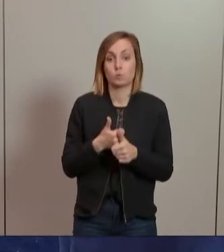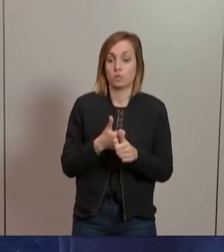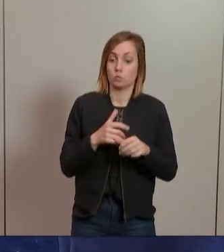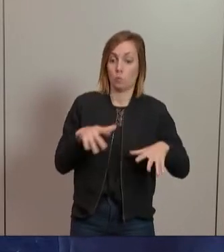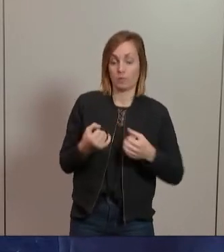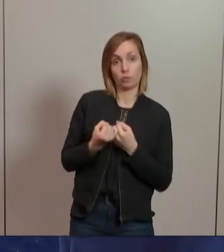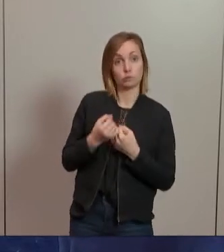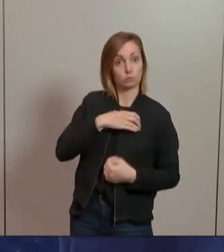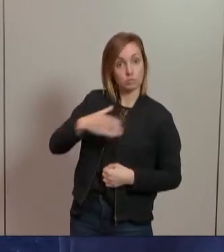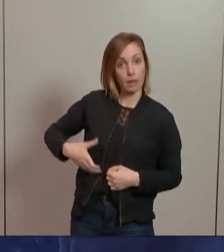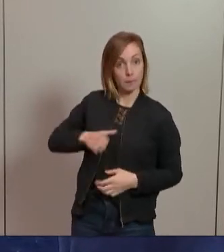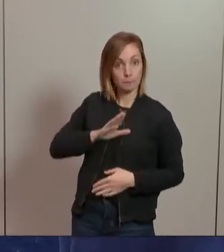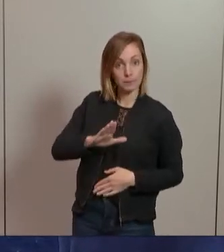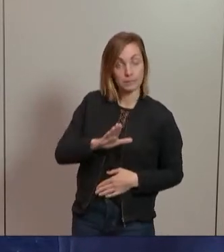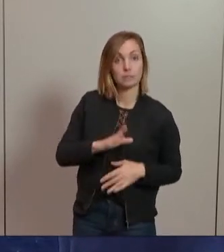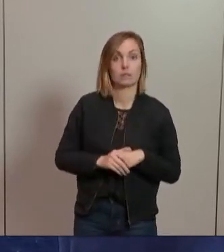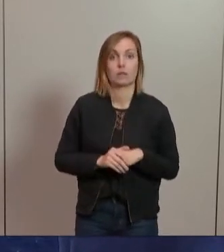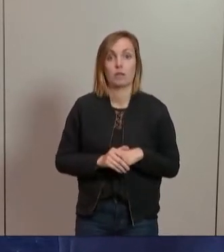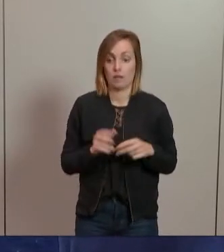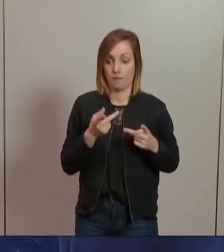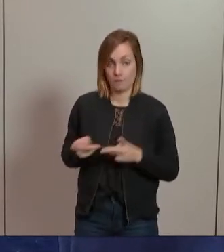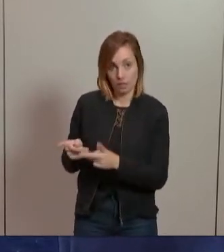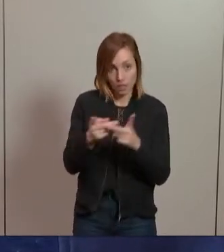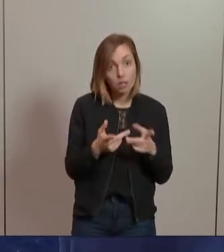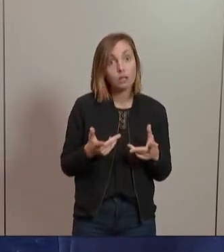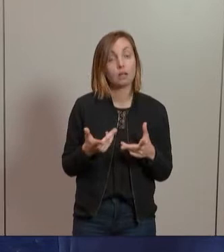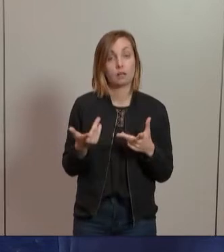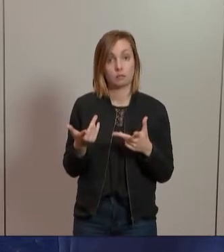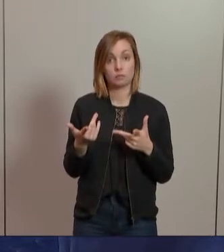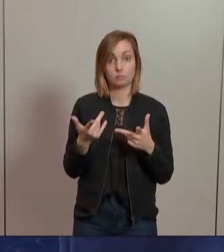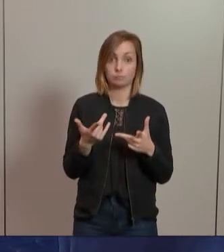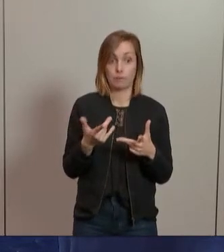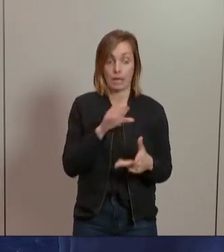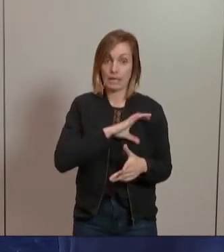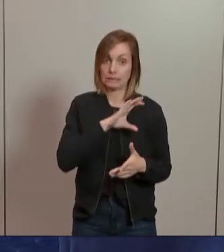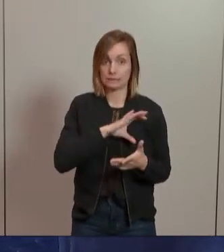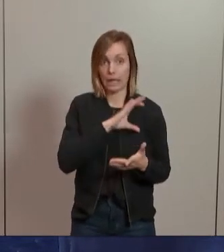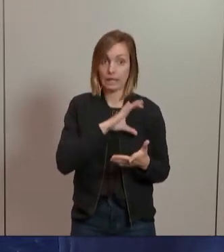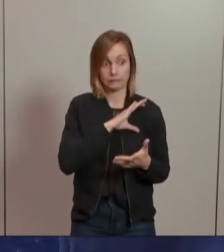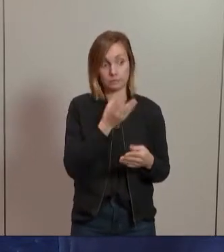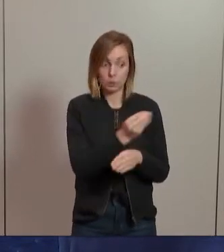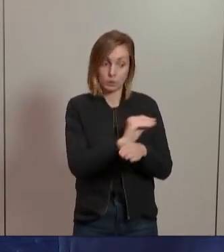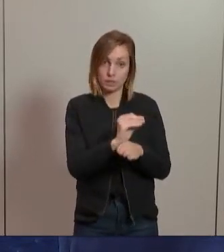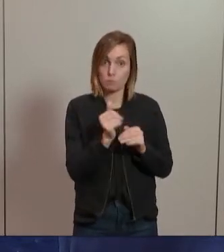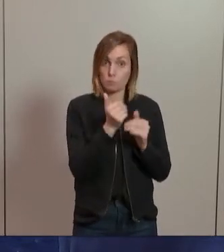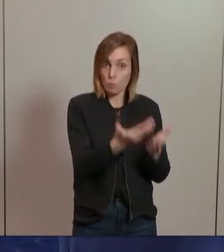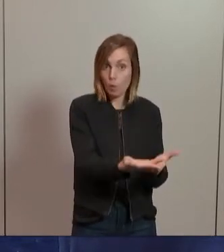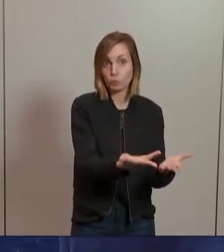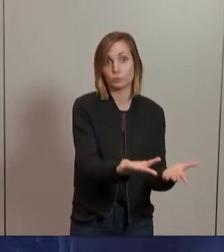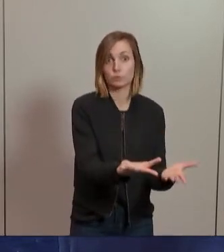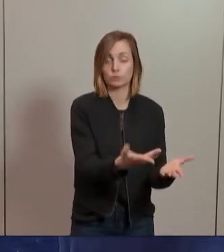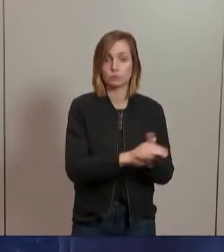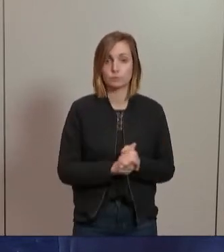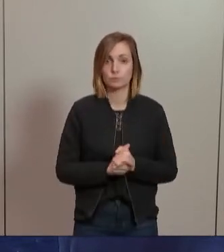maires, les structures métropolitaines sont ainsi amenées, elles aussi, à contribuer aux stratégies territoriales de sécurité en soutenant les